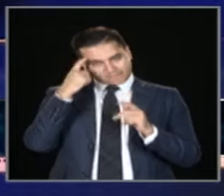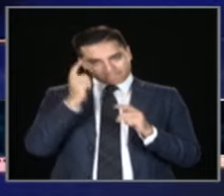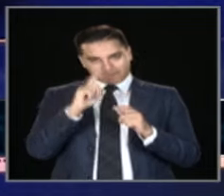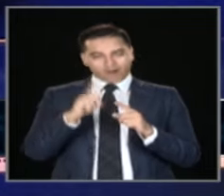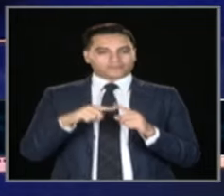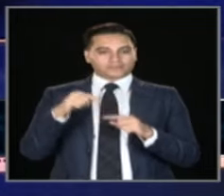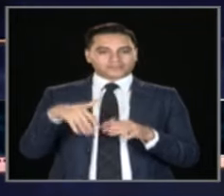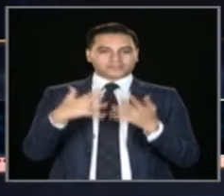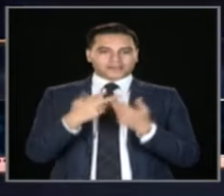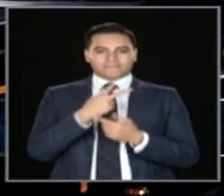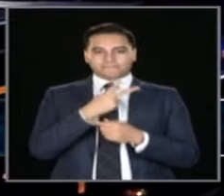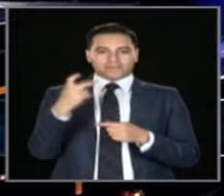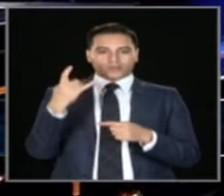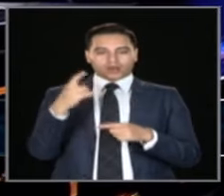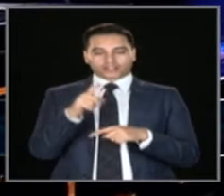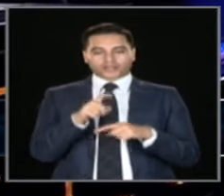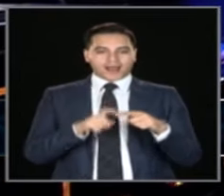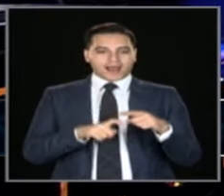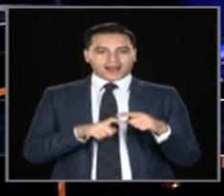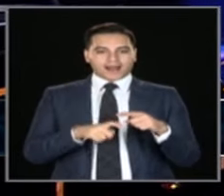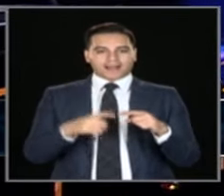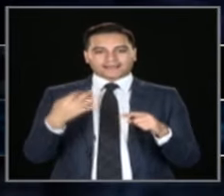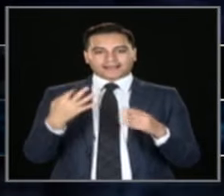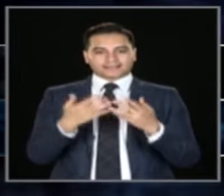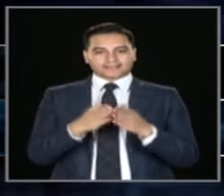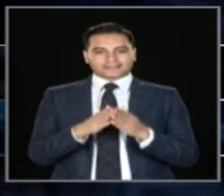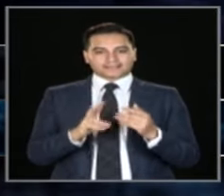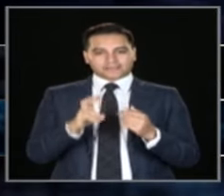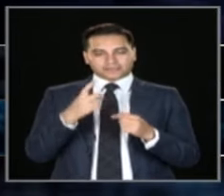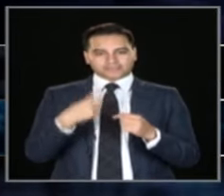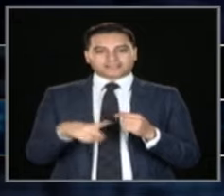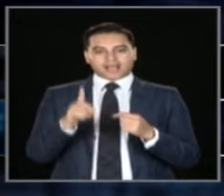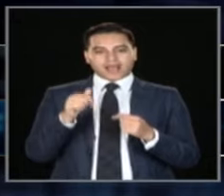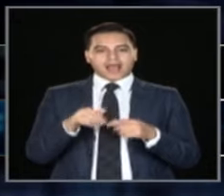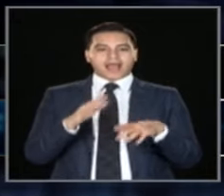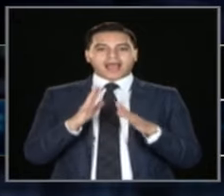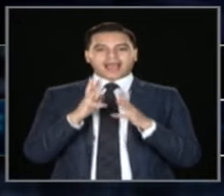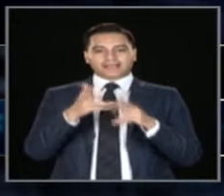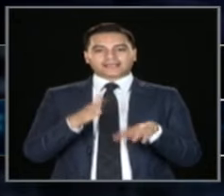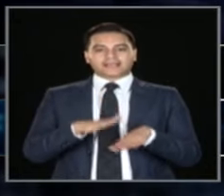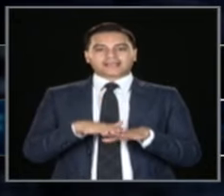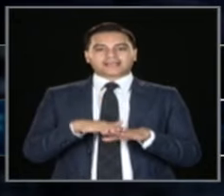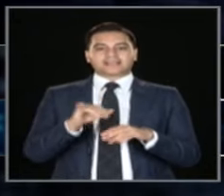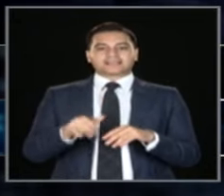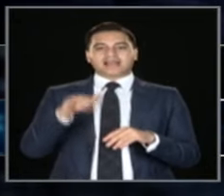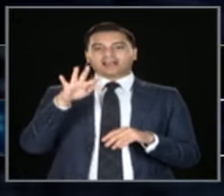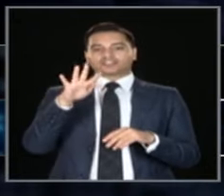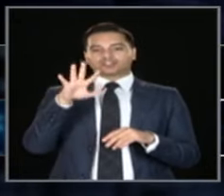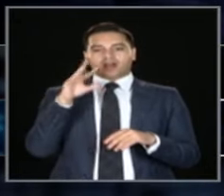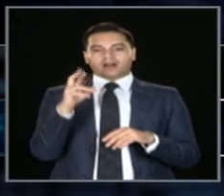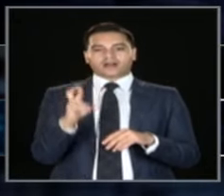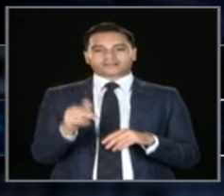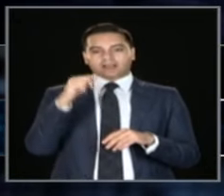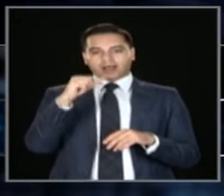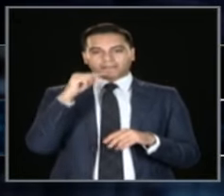حاصل قسمة 210 على 3؟ 70. صح. احكي يا شهرزاد هي أغنية المطربة مغربية، فمن